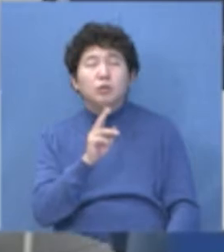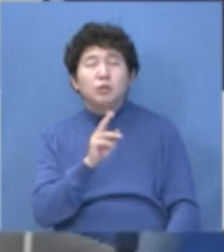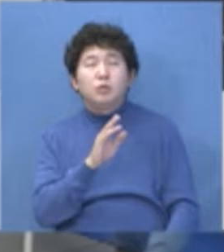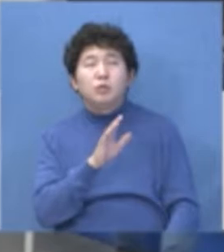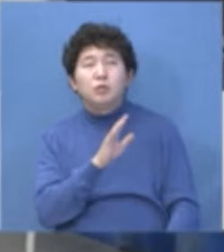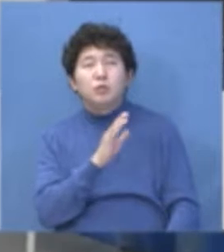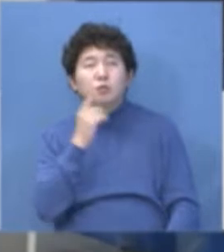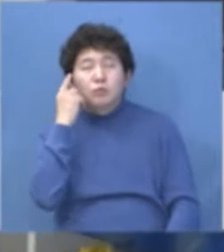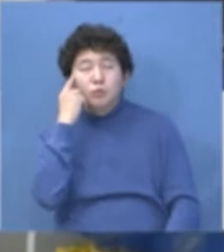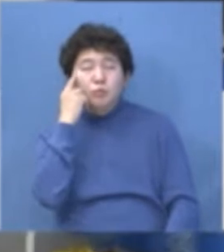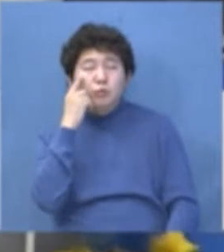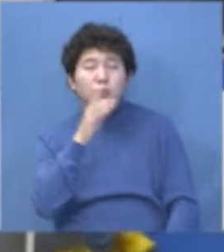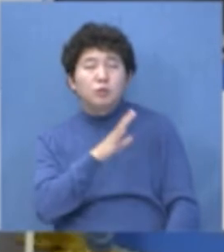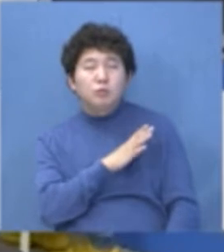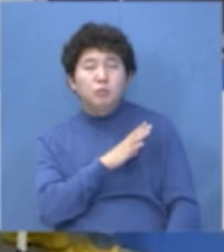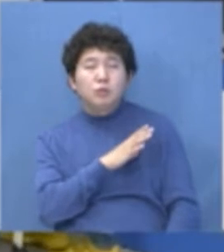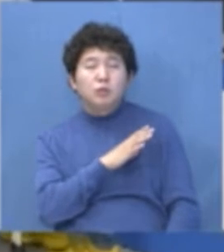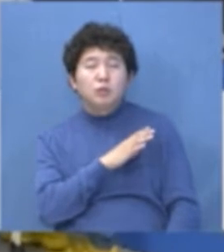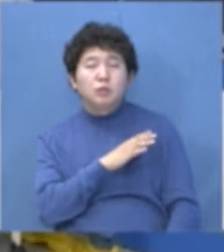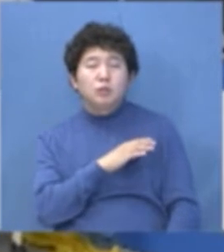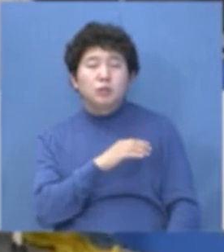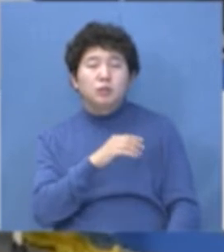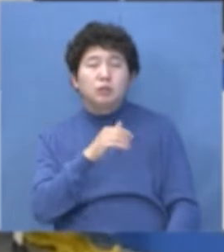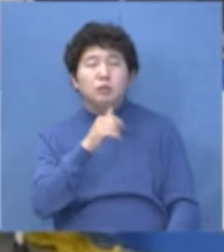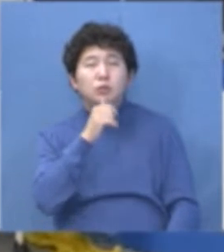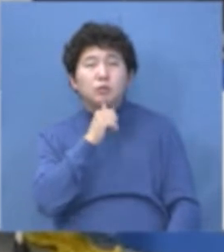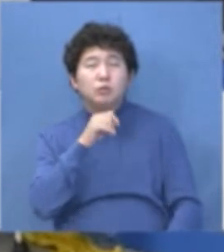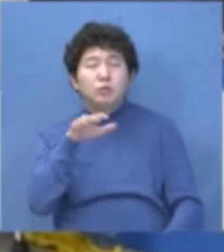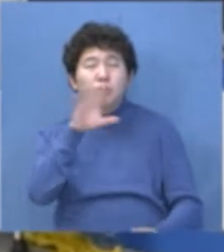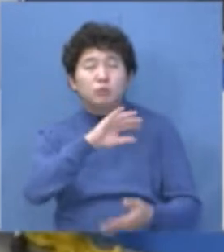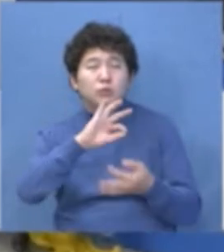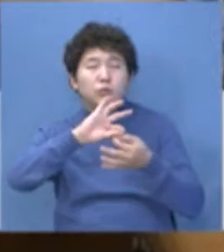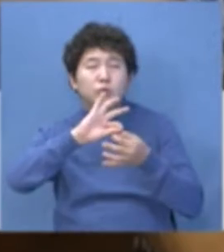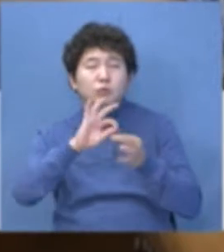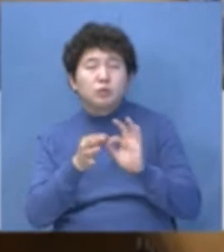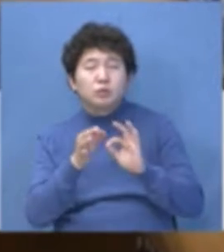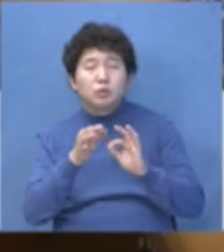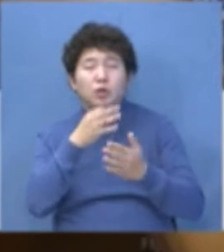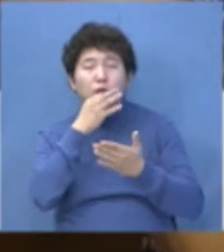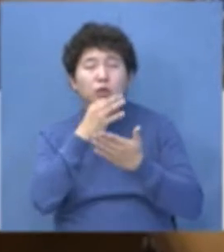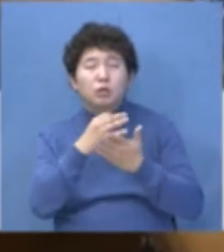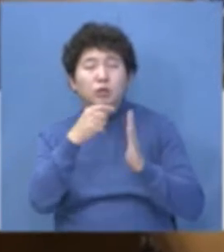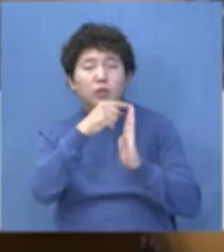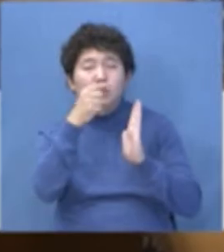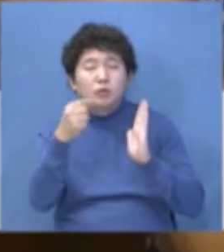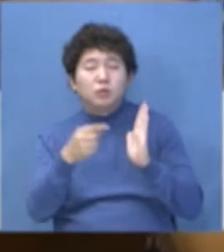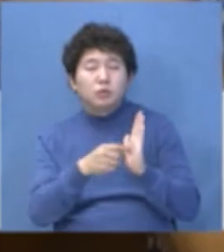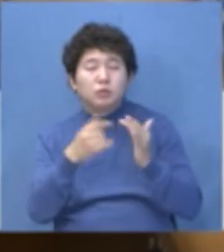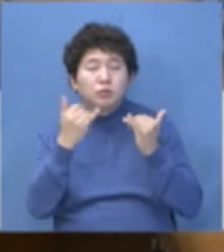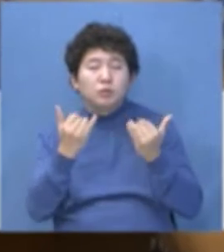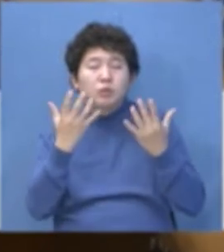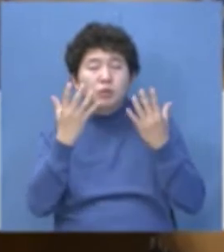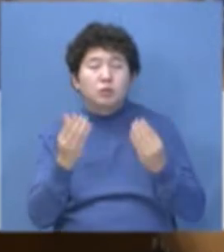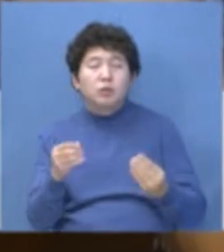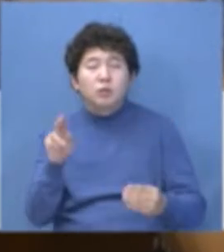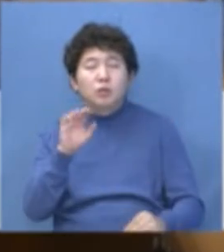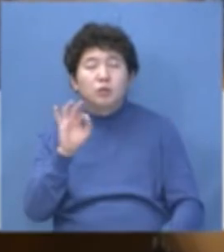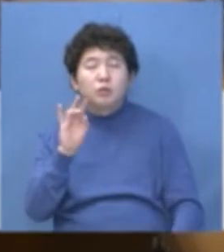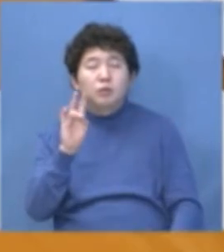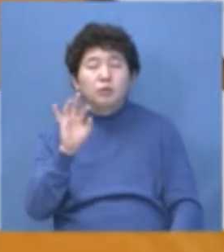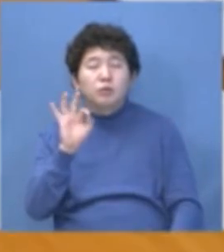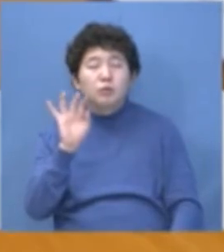донором, специалисты Центра крови предоставляют всю необходимую информацию, отвечают на вопросы. И сегодня на день донора, который проходит